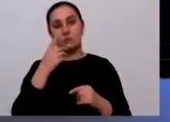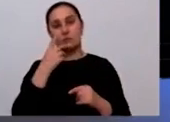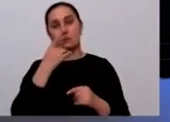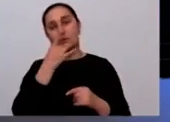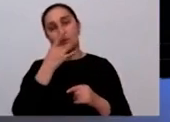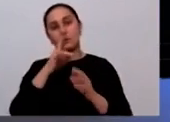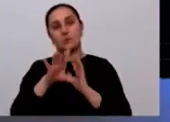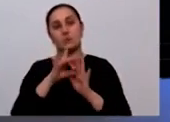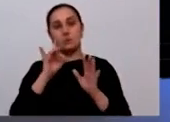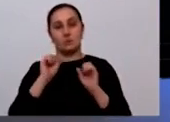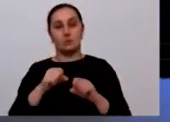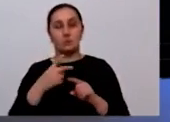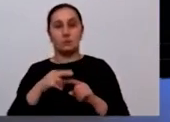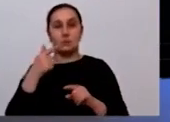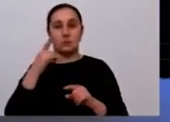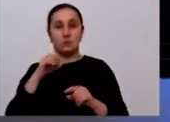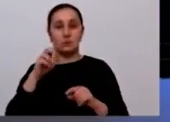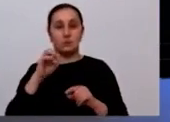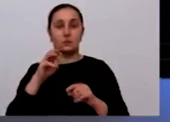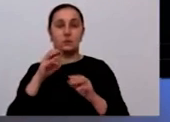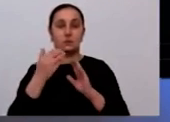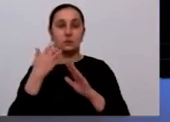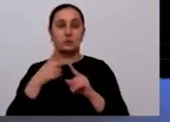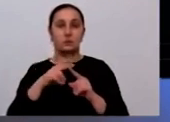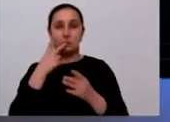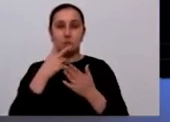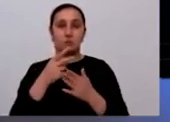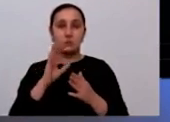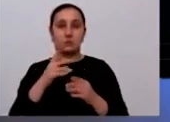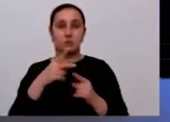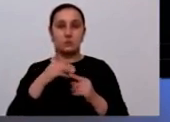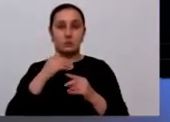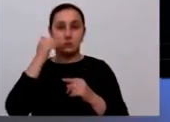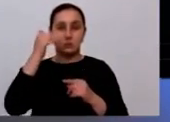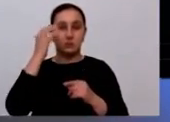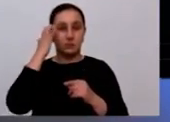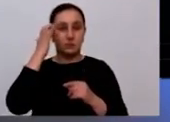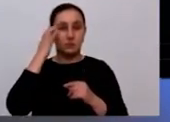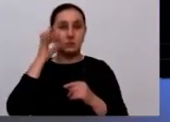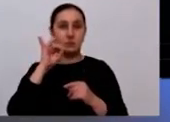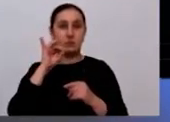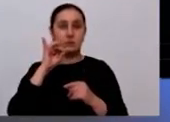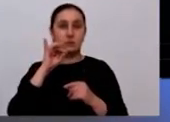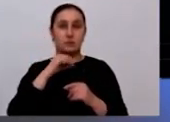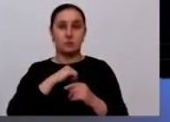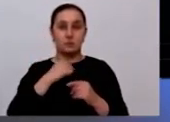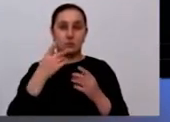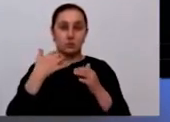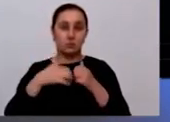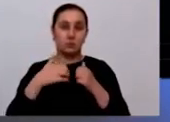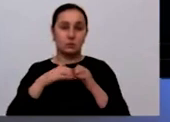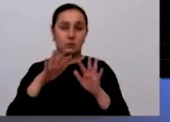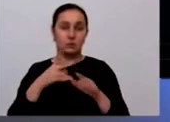didingizga ham bog'liq. Demak, gradient orqali tortamiz. Ko'rishingiz mumkin, tepasi qora va bizga o'rta